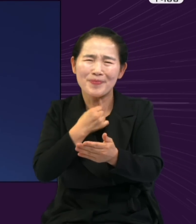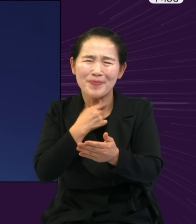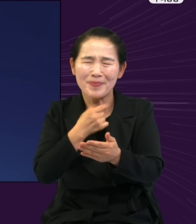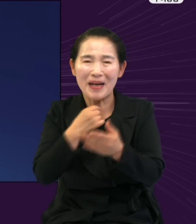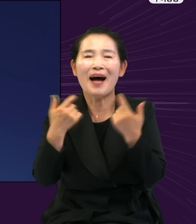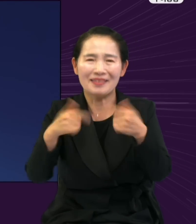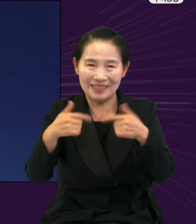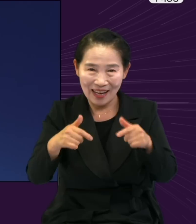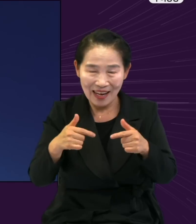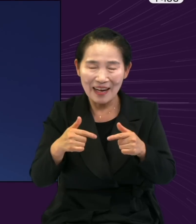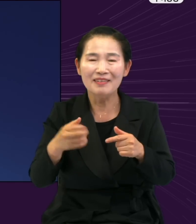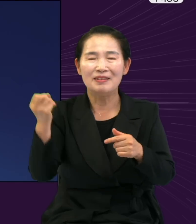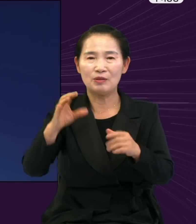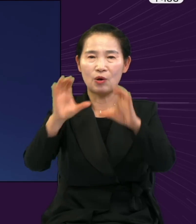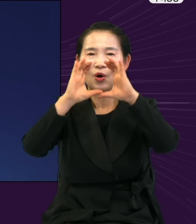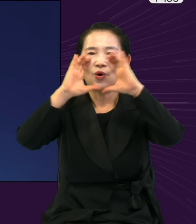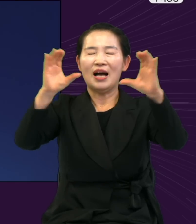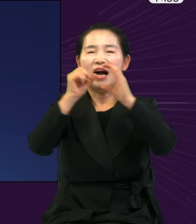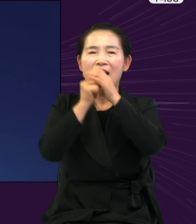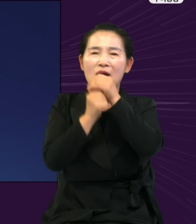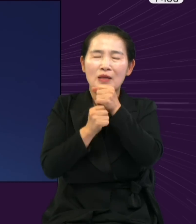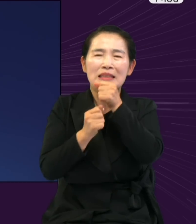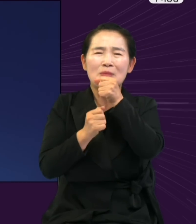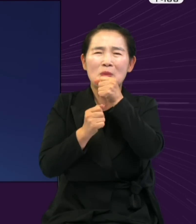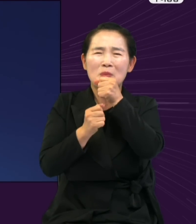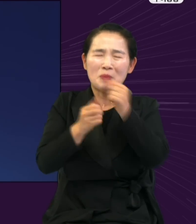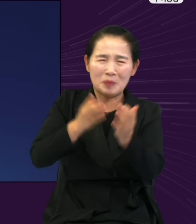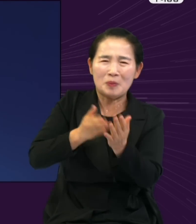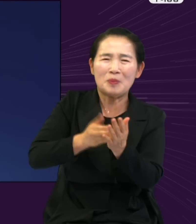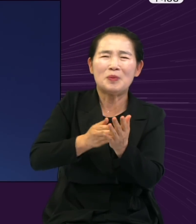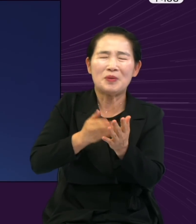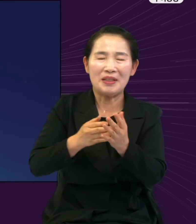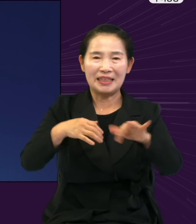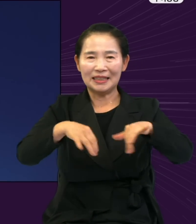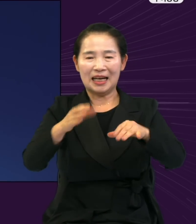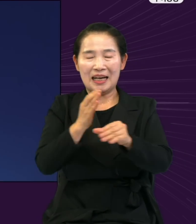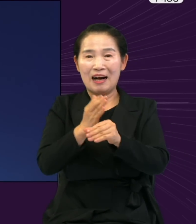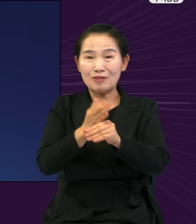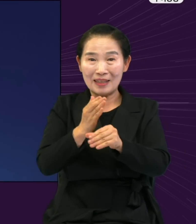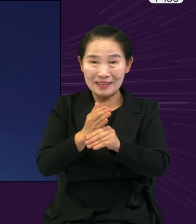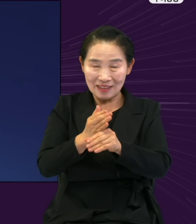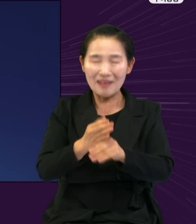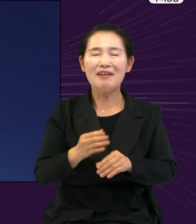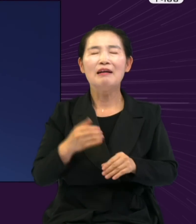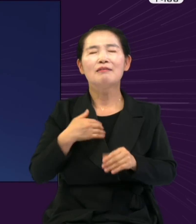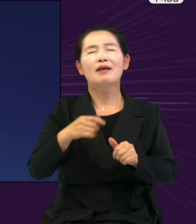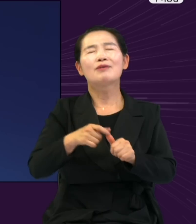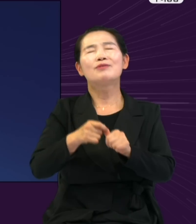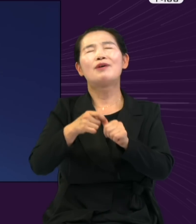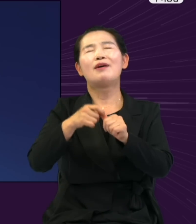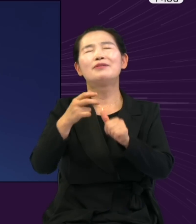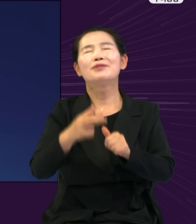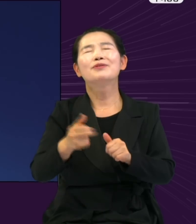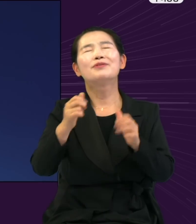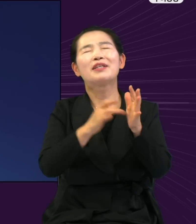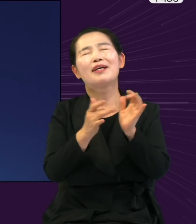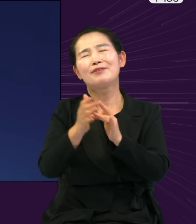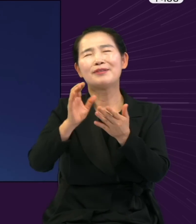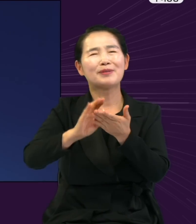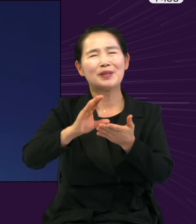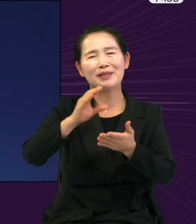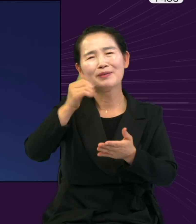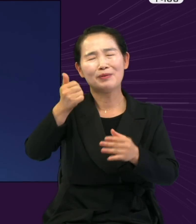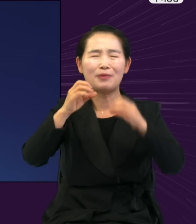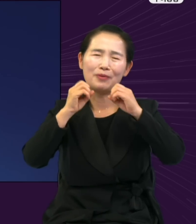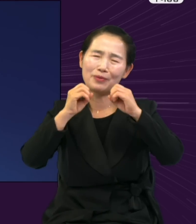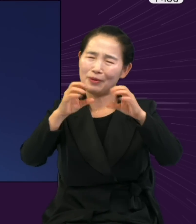커다란 확성기를 가지고 싶어 했어요. 왜냐하면 시장 한가운데서 나의 구원자이신 예수 그리스도를 그들에게 전하고